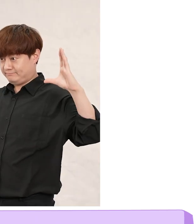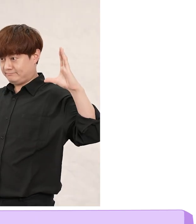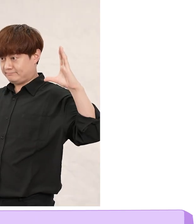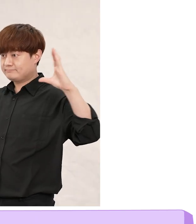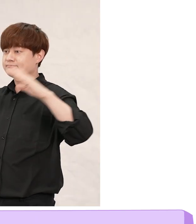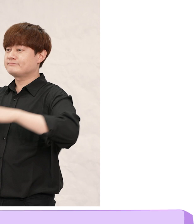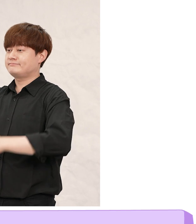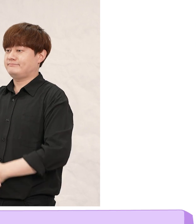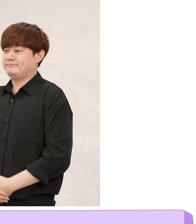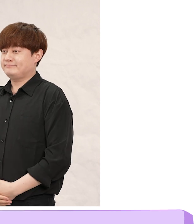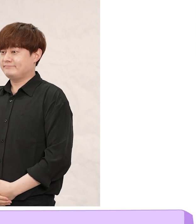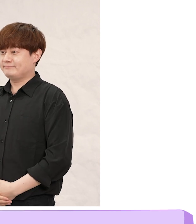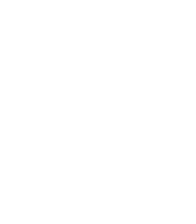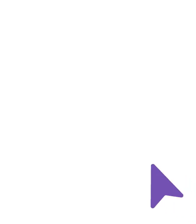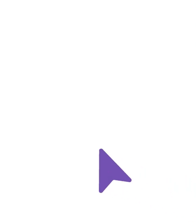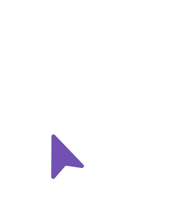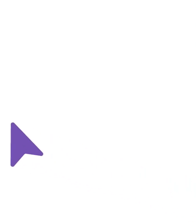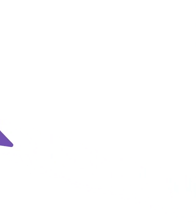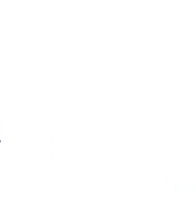디졸브입니다.